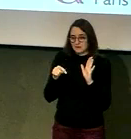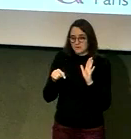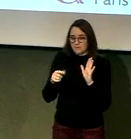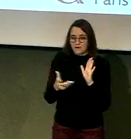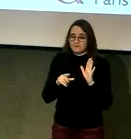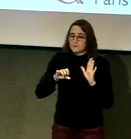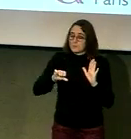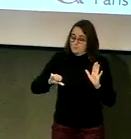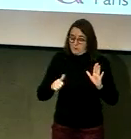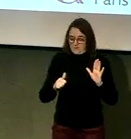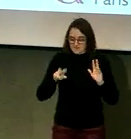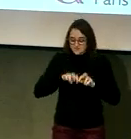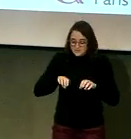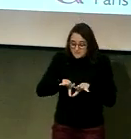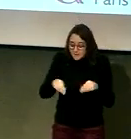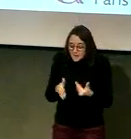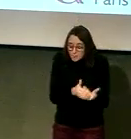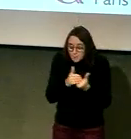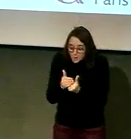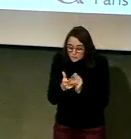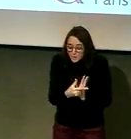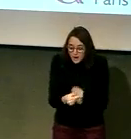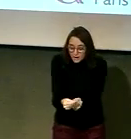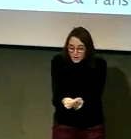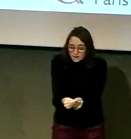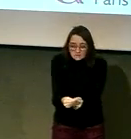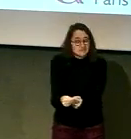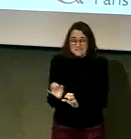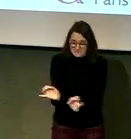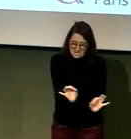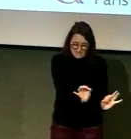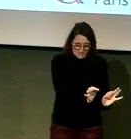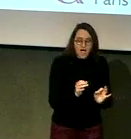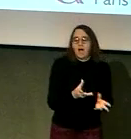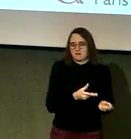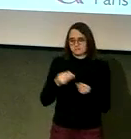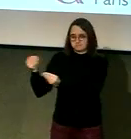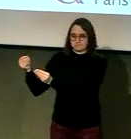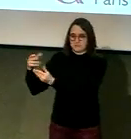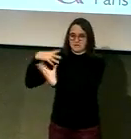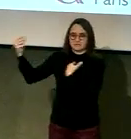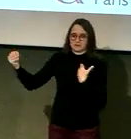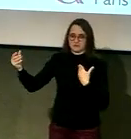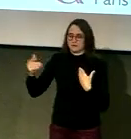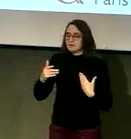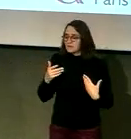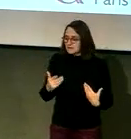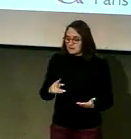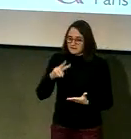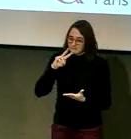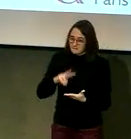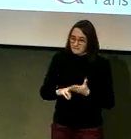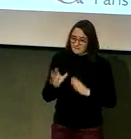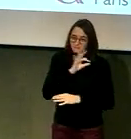solution familiale avant une solution d'accueil externe. Et il y a une grosse réticence